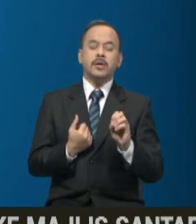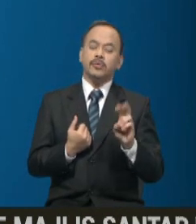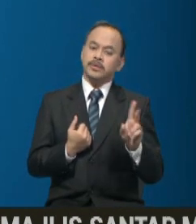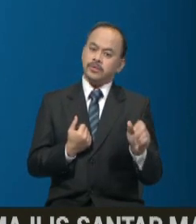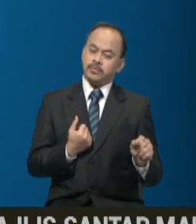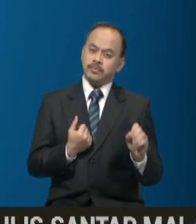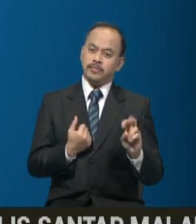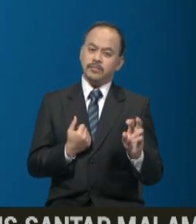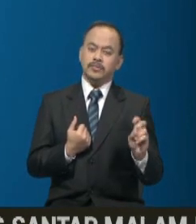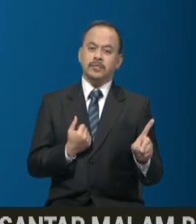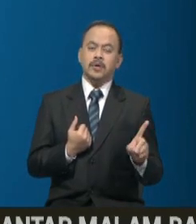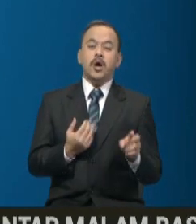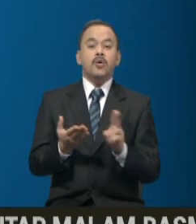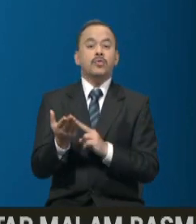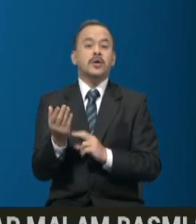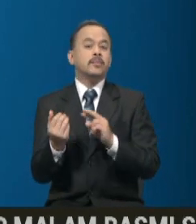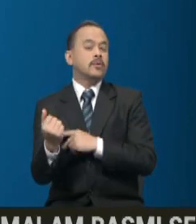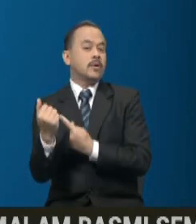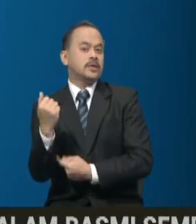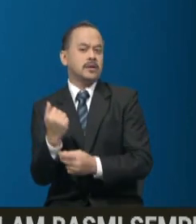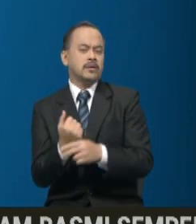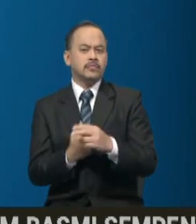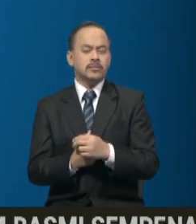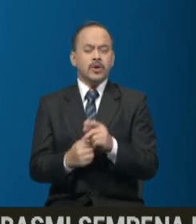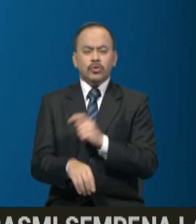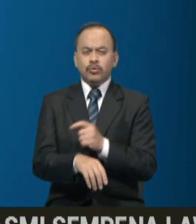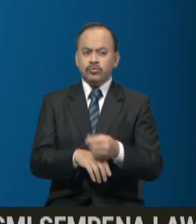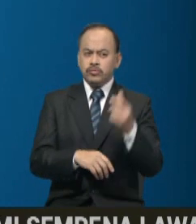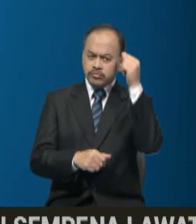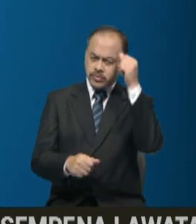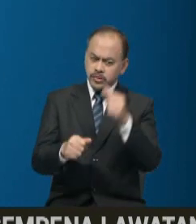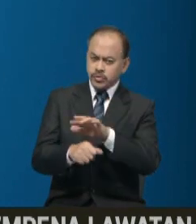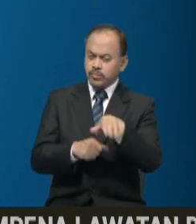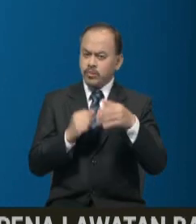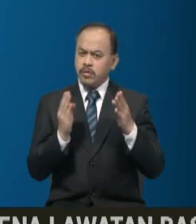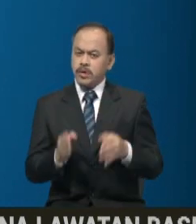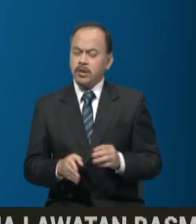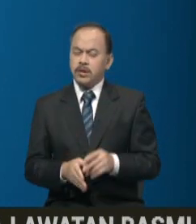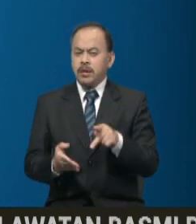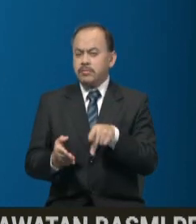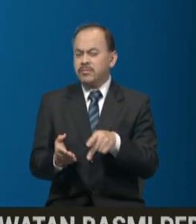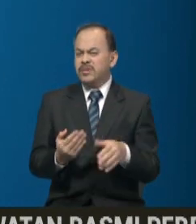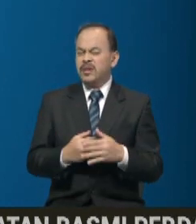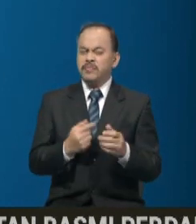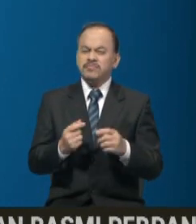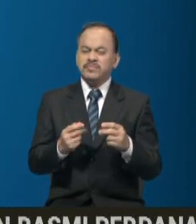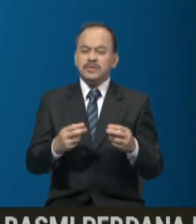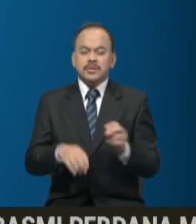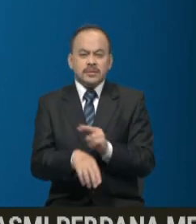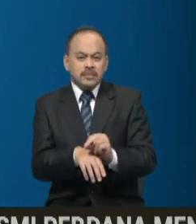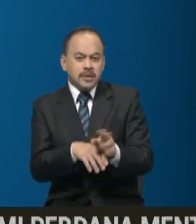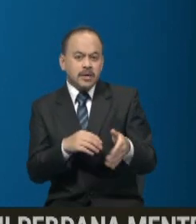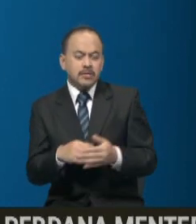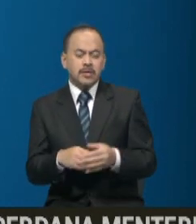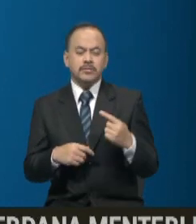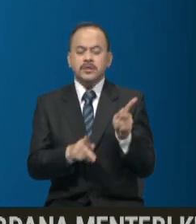2021. Unit penguatkuasaan Jabatan Daerah Tutong mengingatkan orang ramai, pihak syarikat dan pemilik premis-premis perniagaan agar